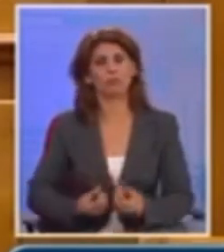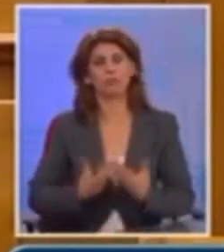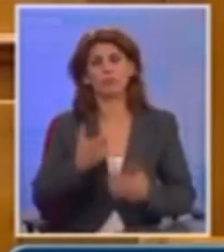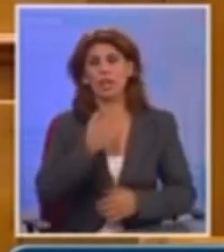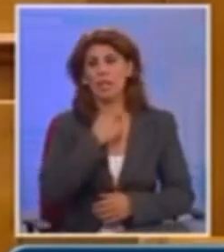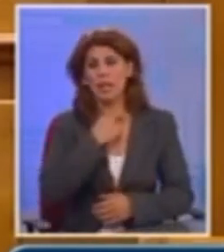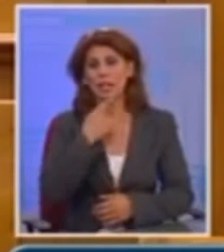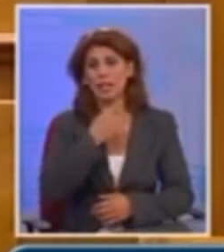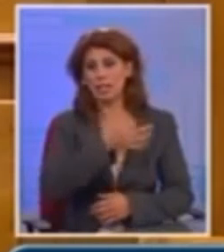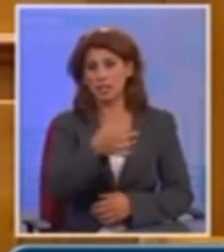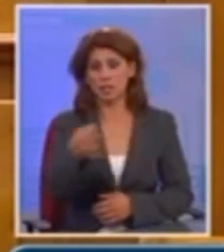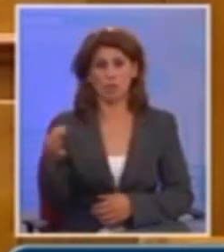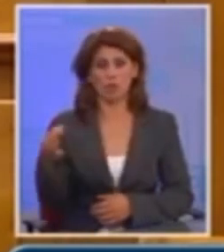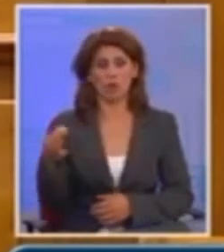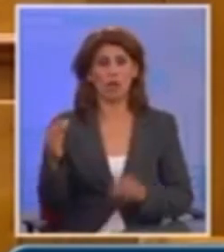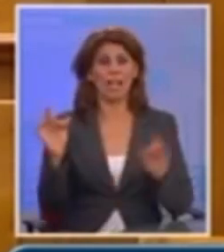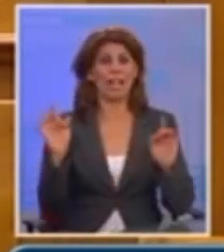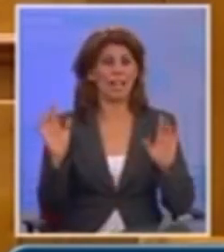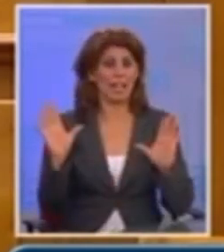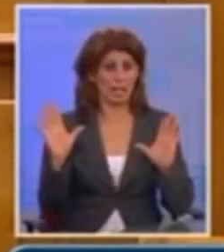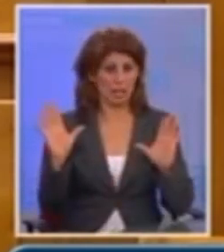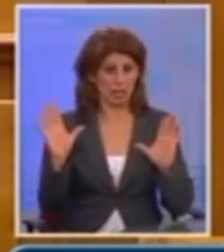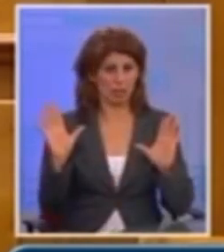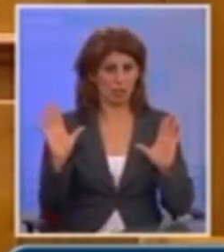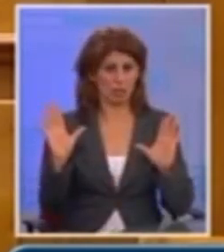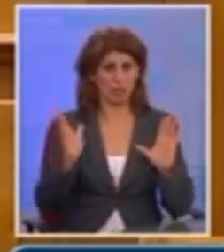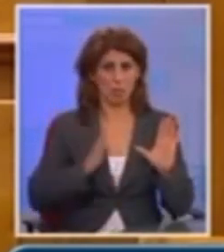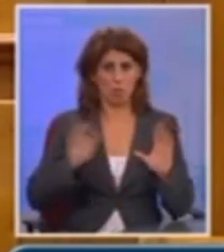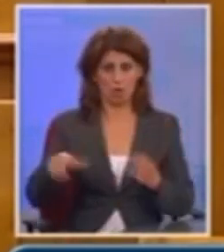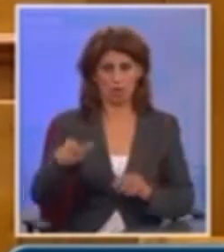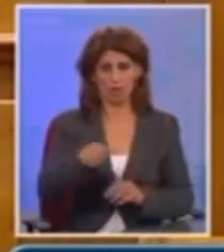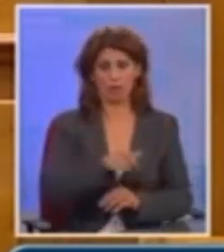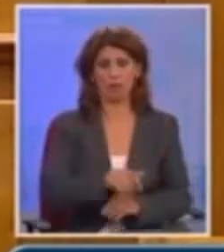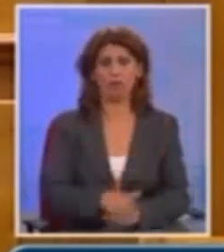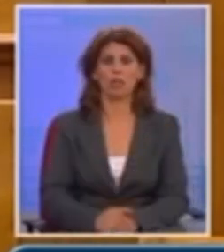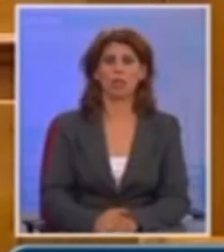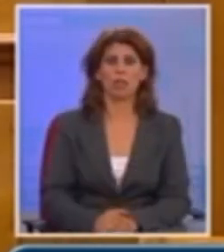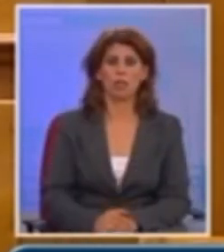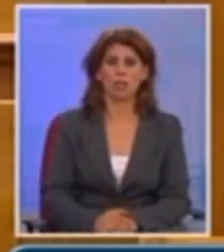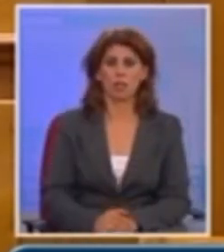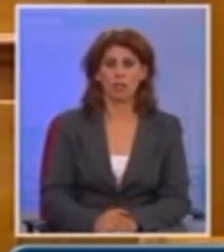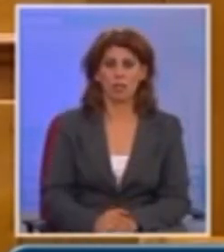ανάγκη να πω ότι κανένας πολίτης